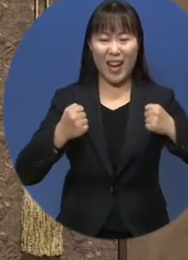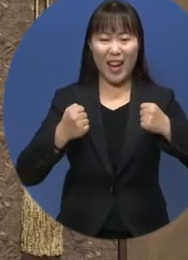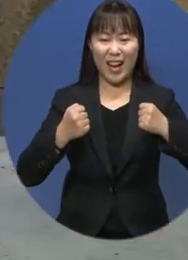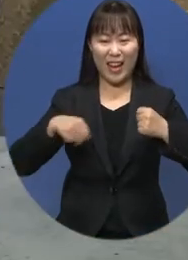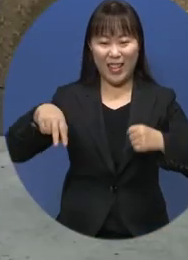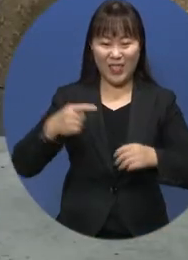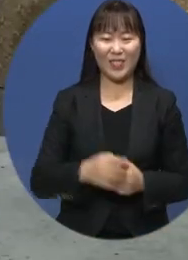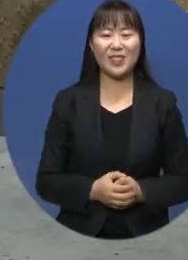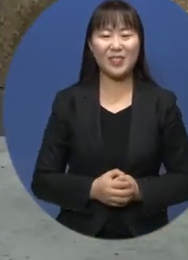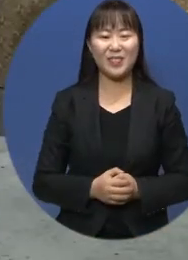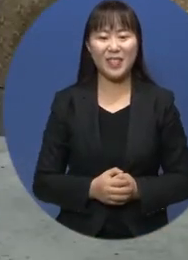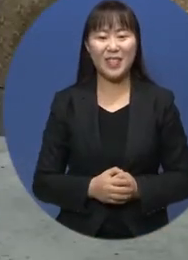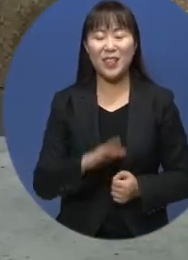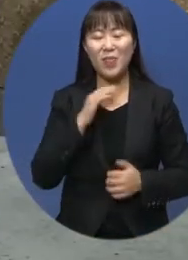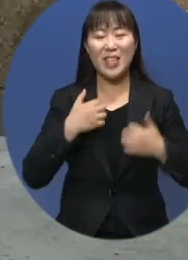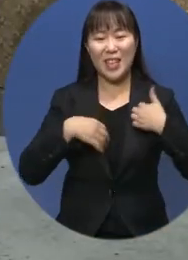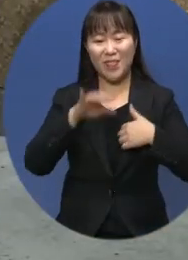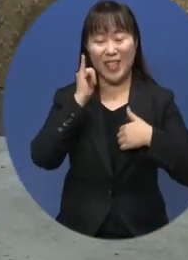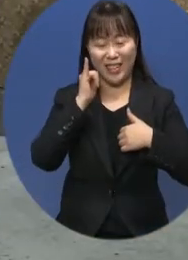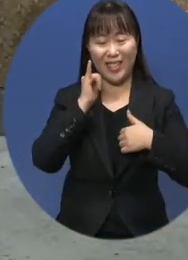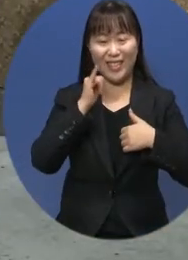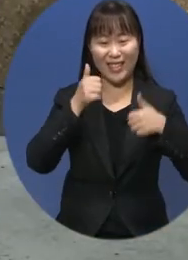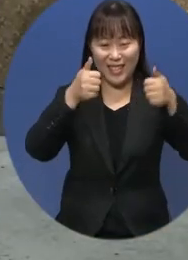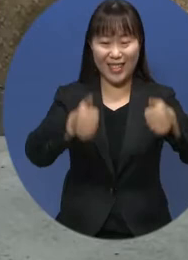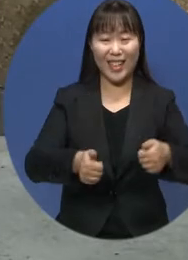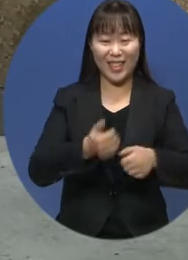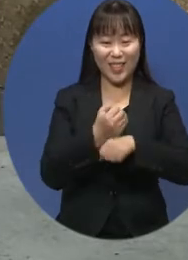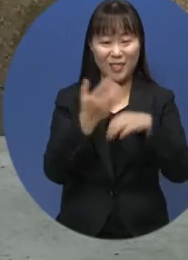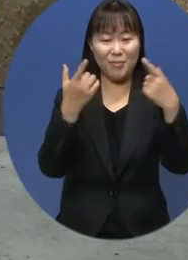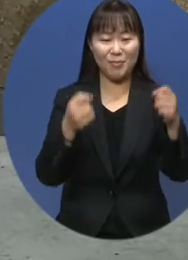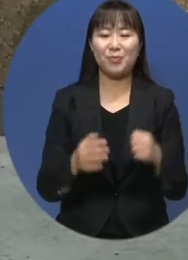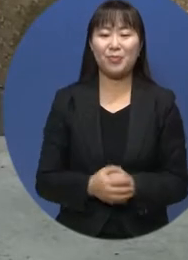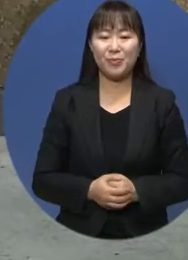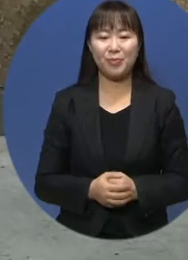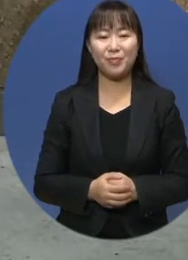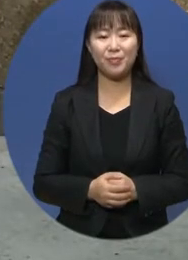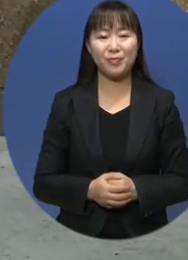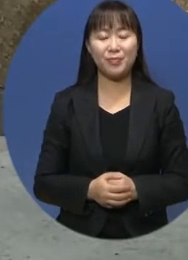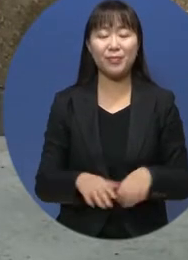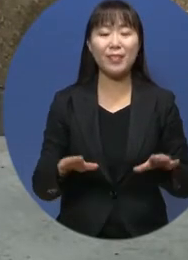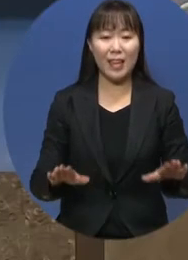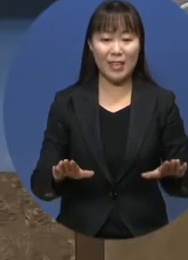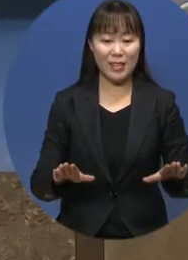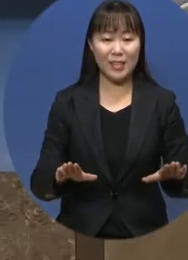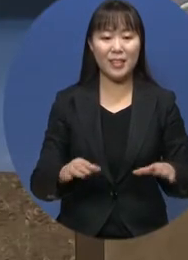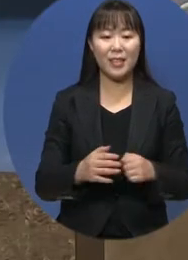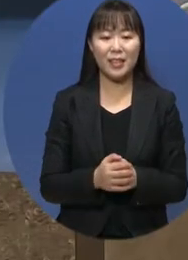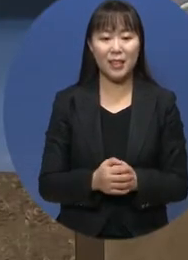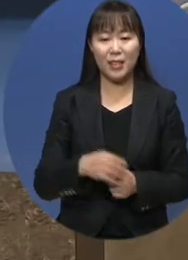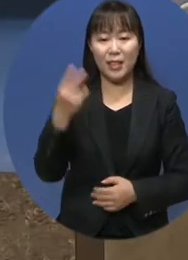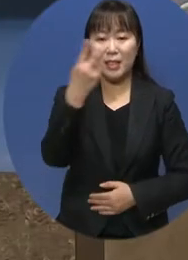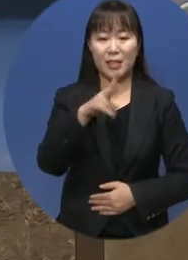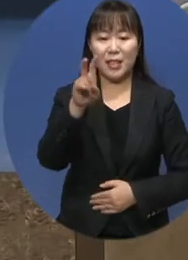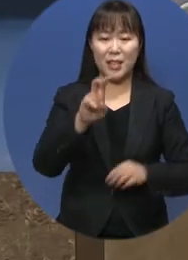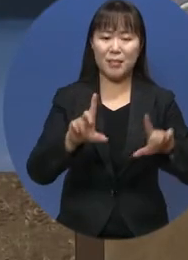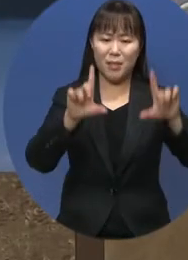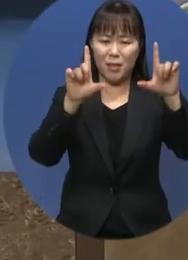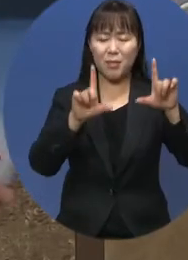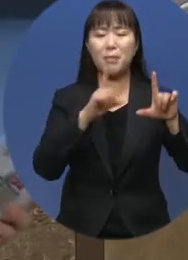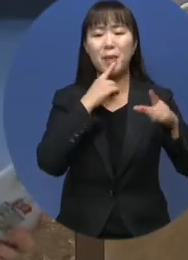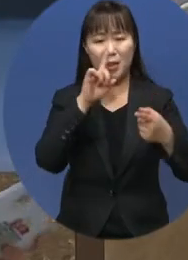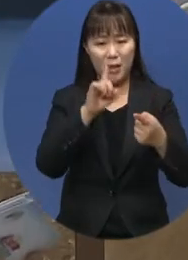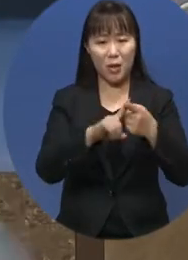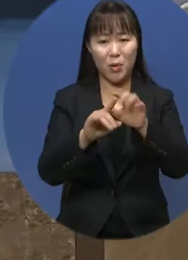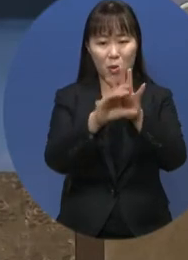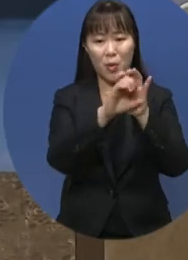4 아 정말 재밌고 재채기는 인사말씀 전 해주셨는데요 어 이제 2020년에는 또 말씀하신것처럼 좀